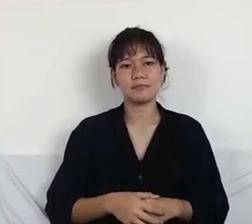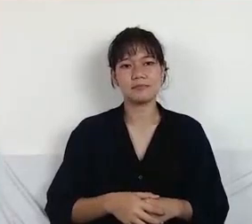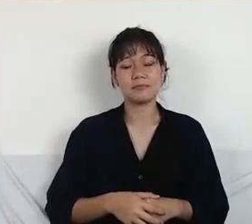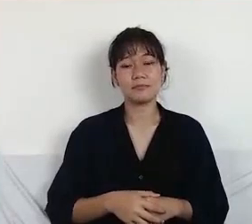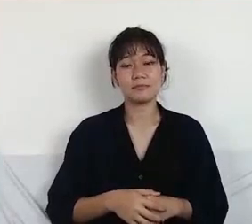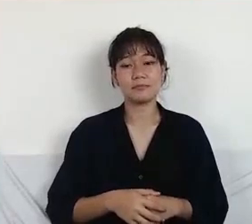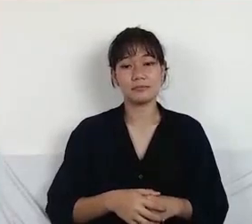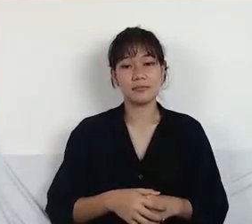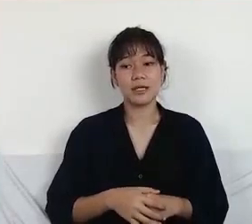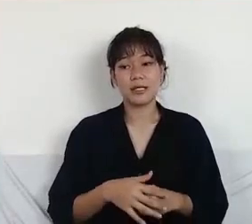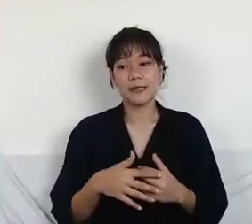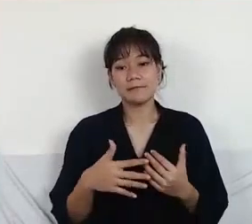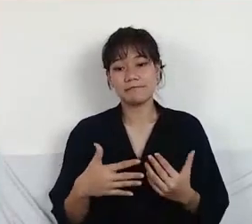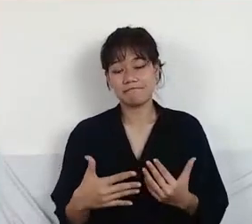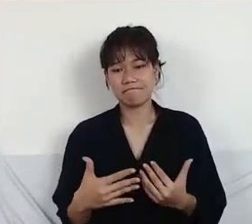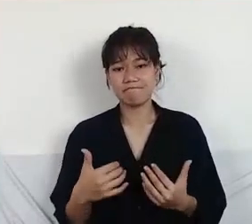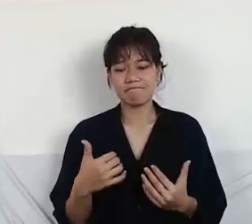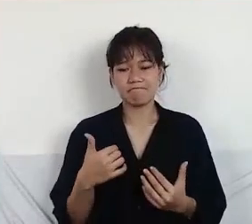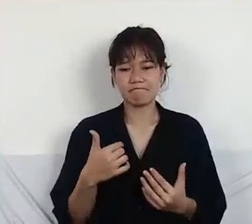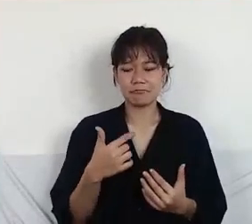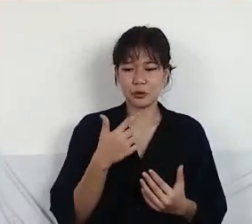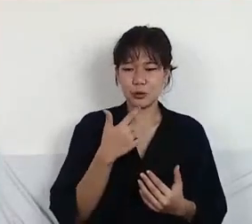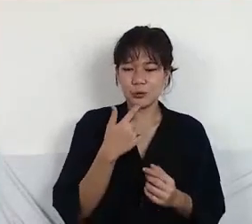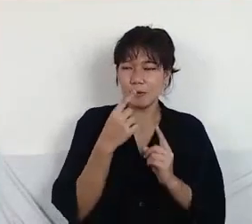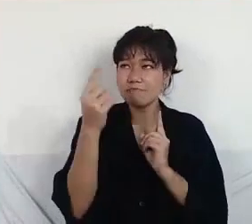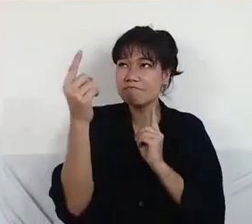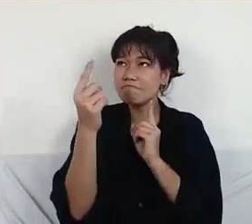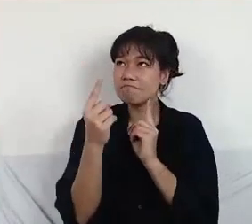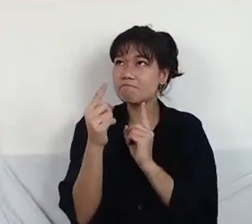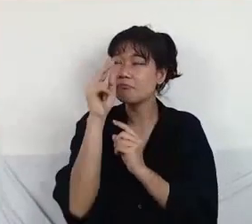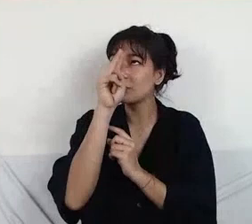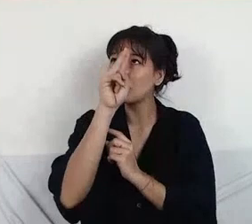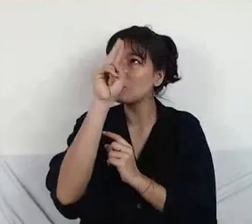Saat kami berhadapan dengan kekudusan-Mu, ya Tuhan,